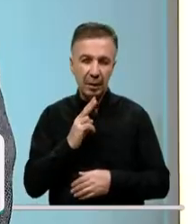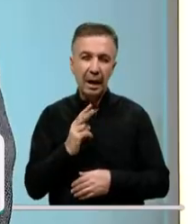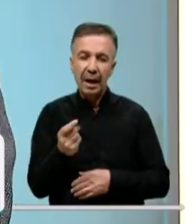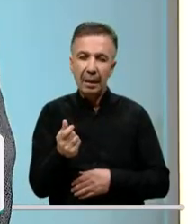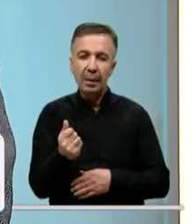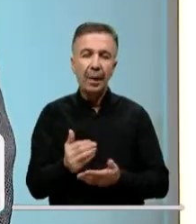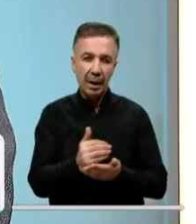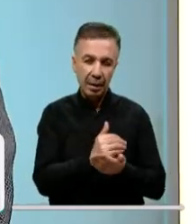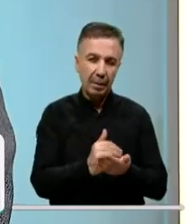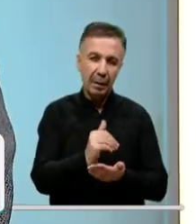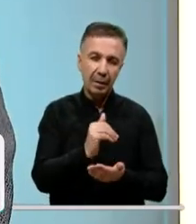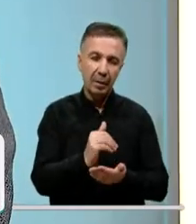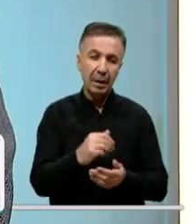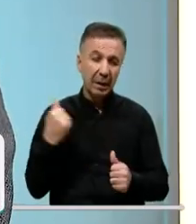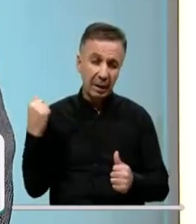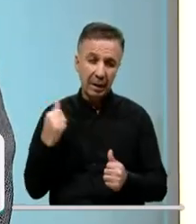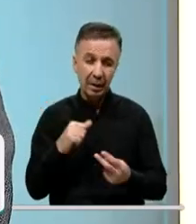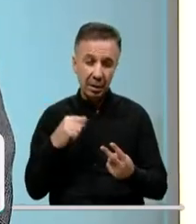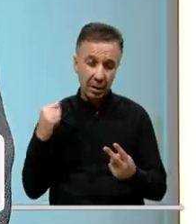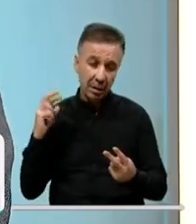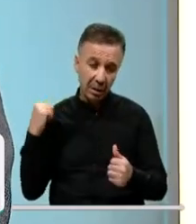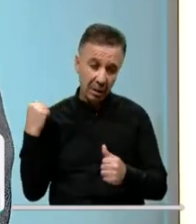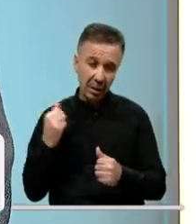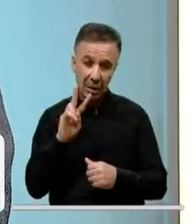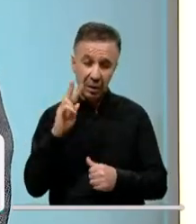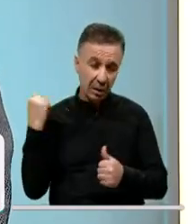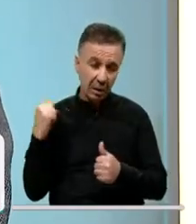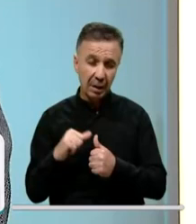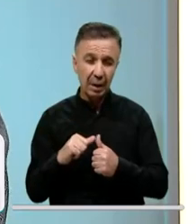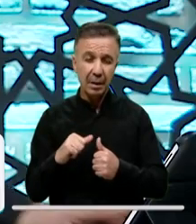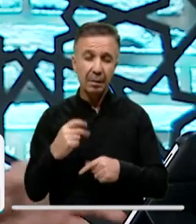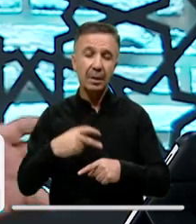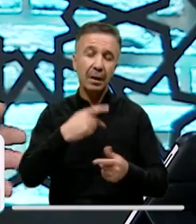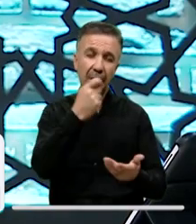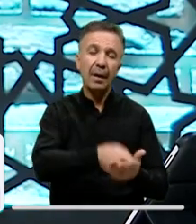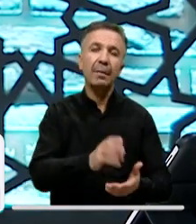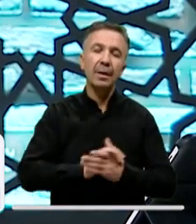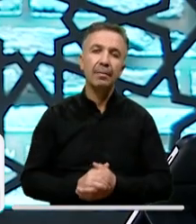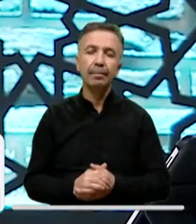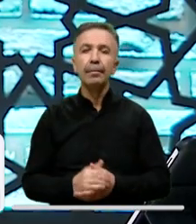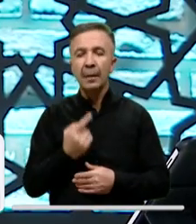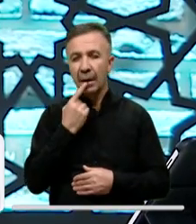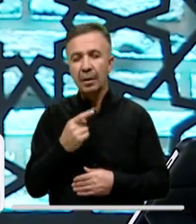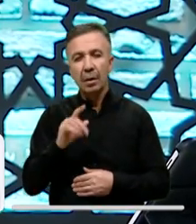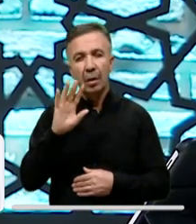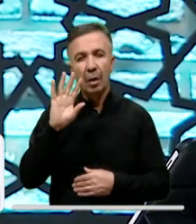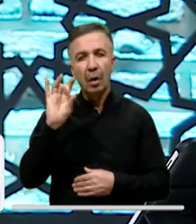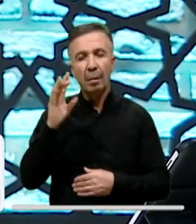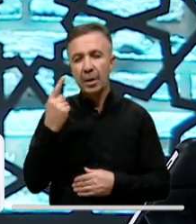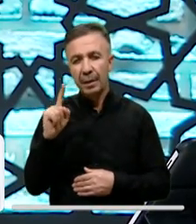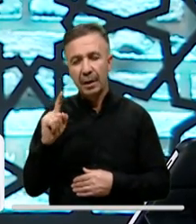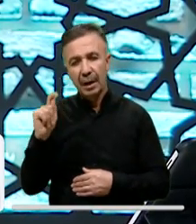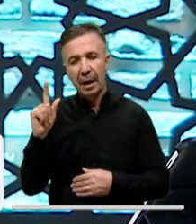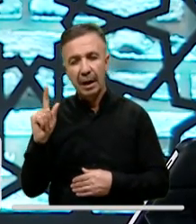birikim varsa ondan ikinci defa düşmesine gerek yoktur. Yani ben şöyle anladım. Diyelim ki 15 bin Türk lirası